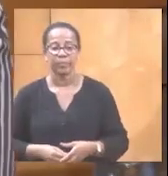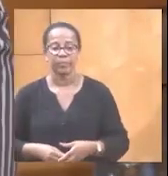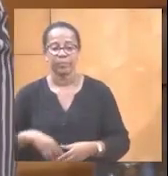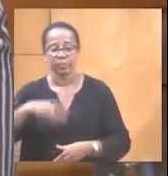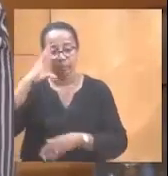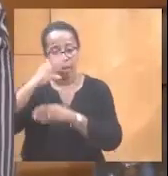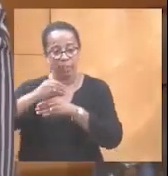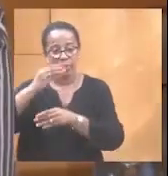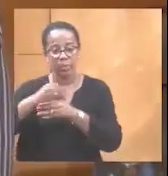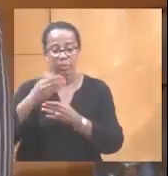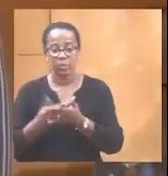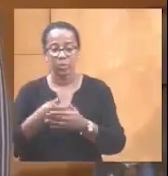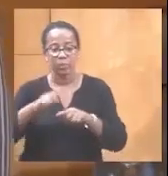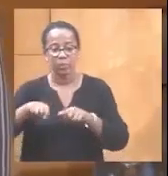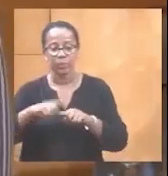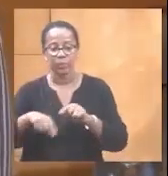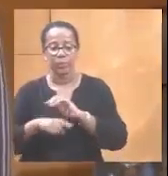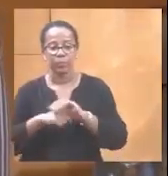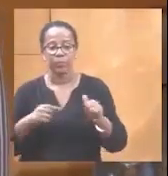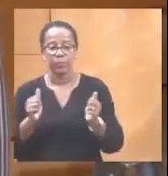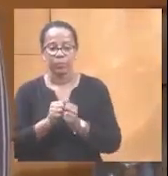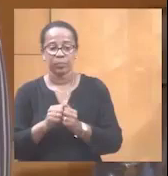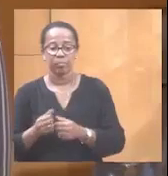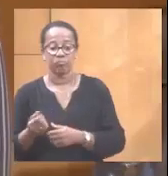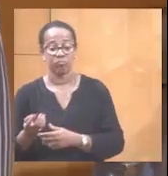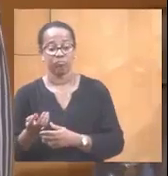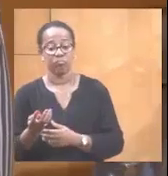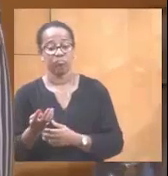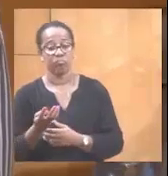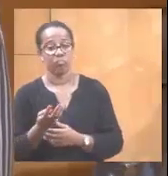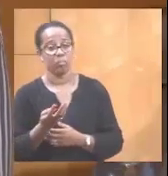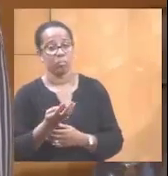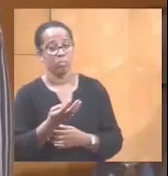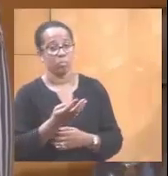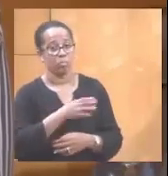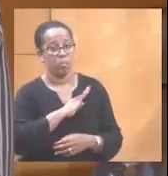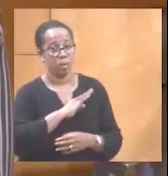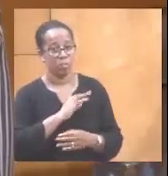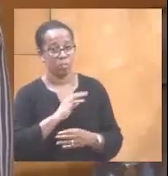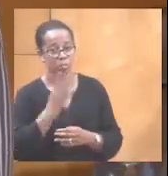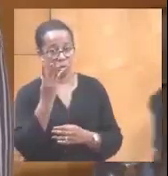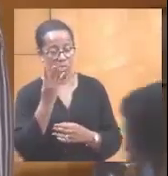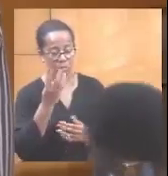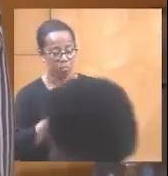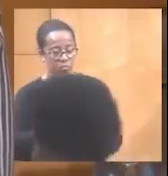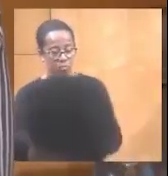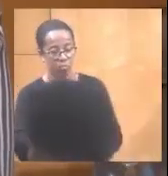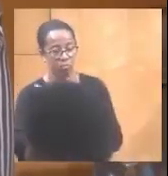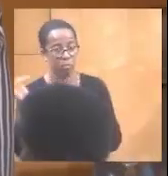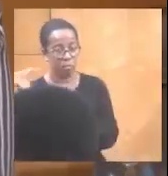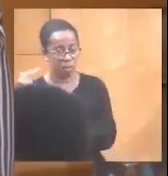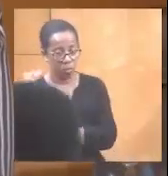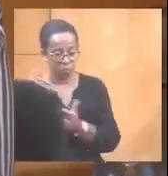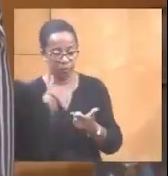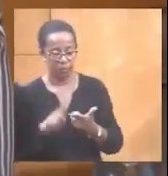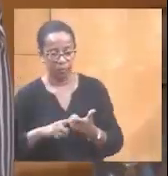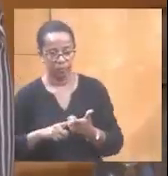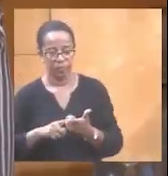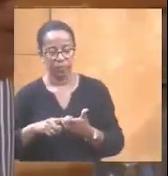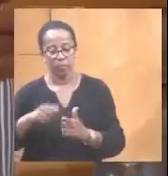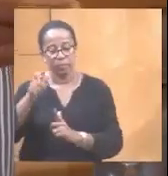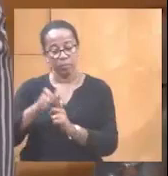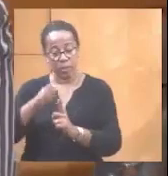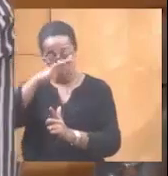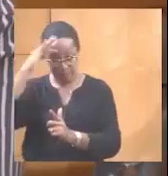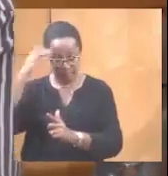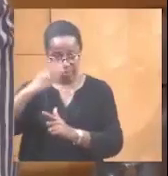L'apprentissage, c'est un jeu qui se joue à 4. Il faut le patron, c'est-à-dire le maître d'apprentissage, l'apprenti,